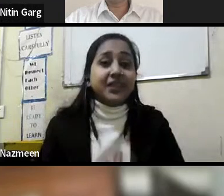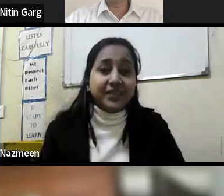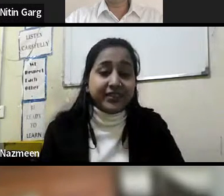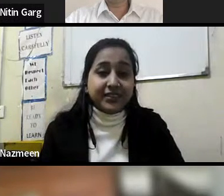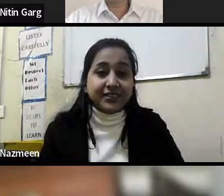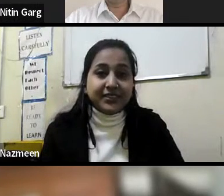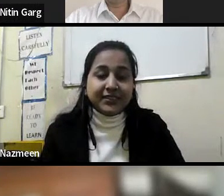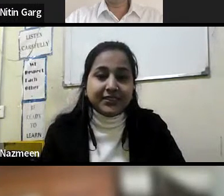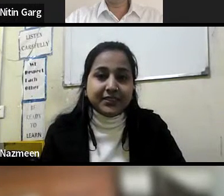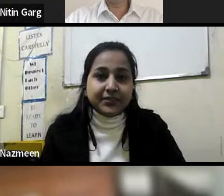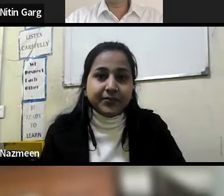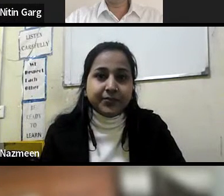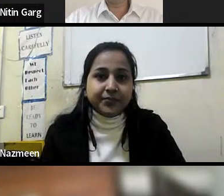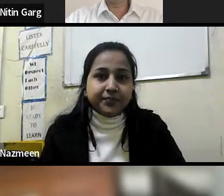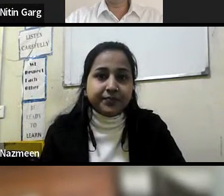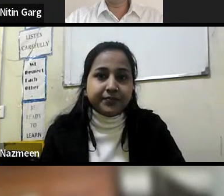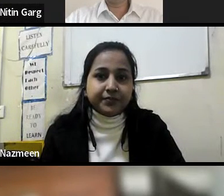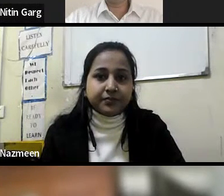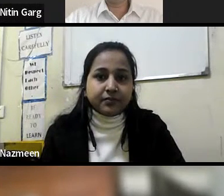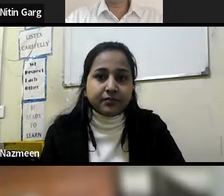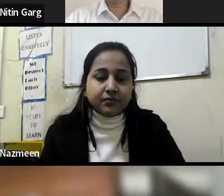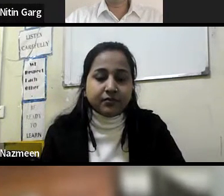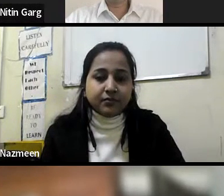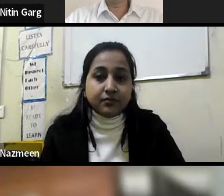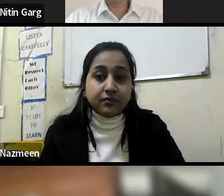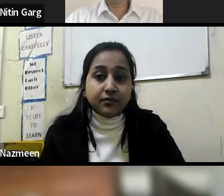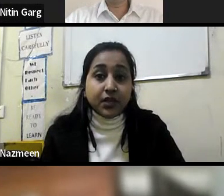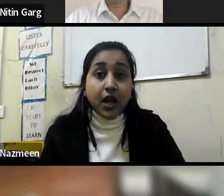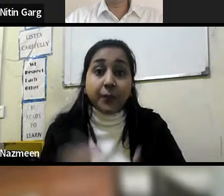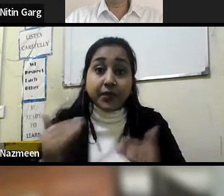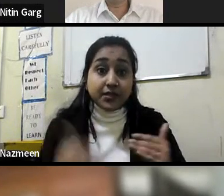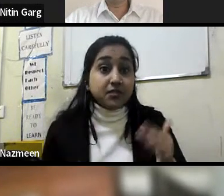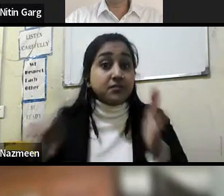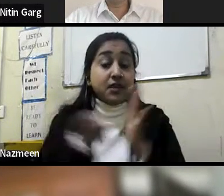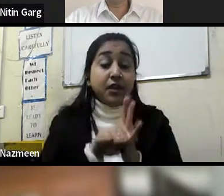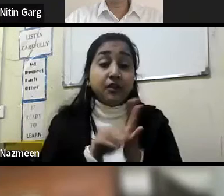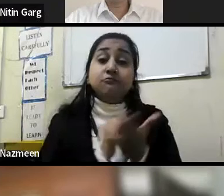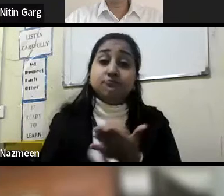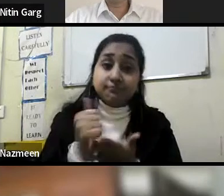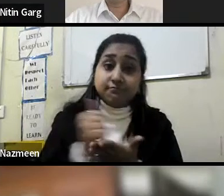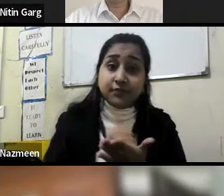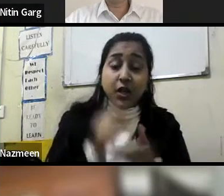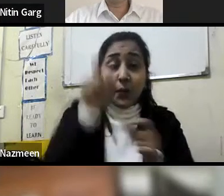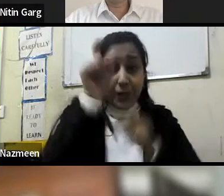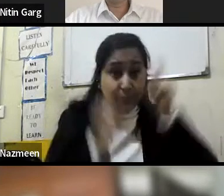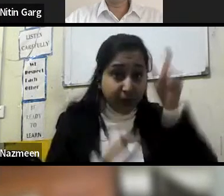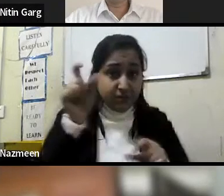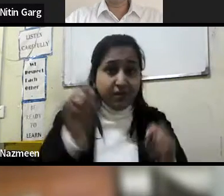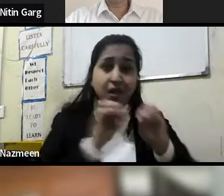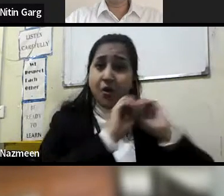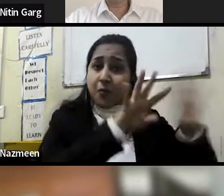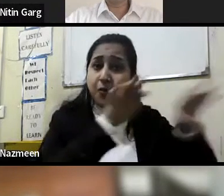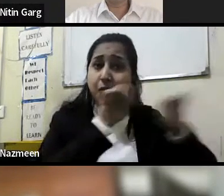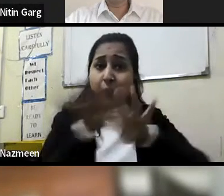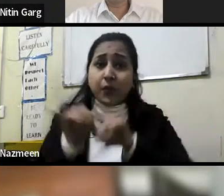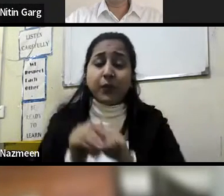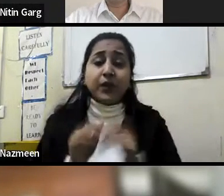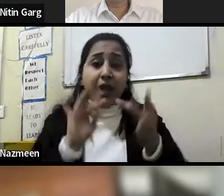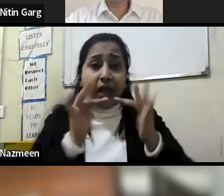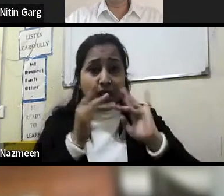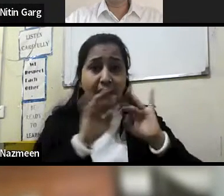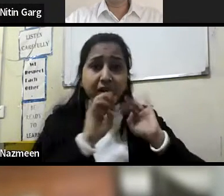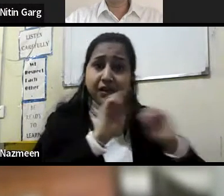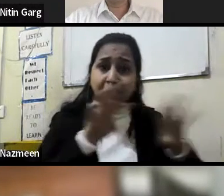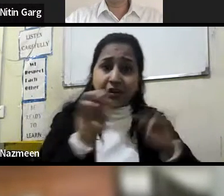बहुत कैंड कोर्सेज, जिसको बोलते हैं स्टैंडर्ड कोर्सेज, बना के लोगों ने डाल दिए. जो